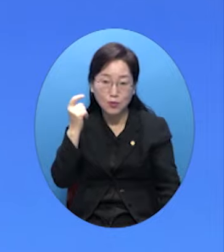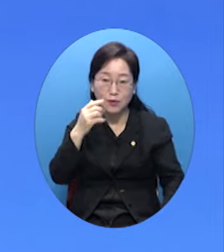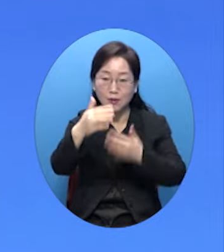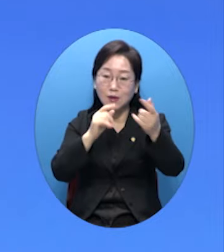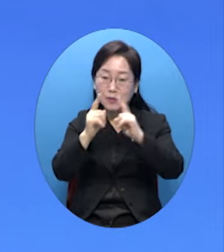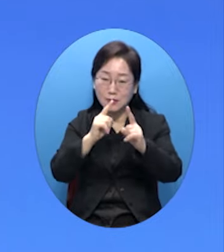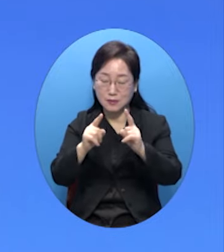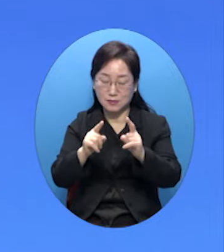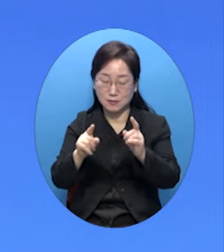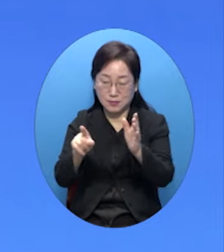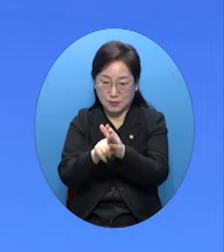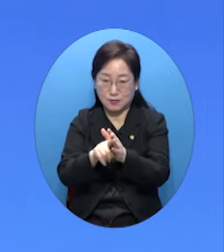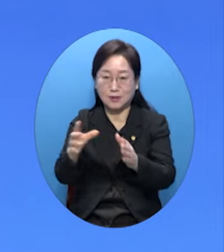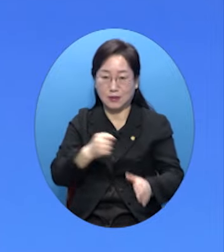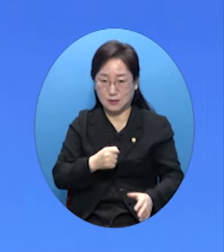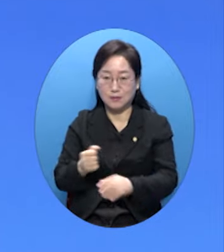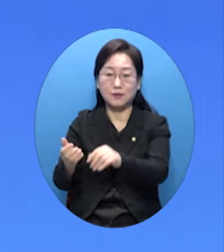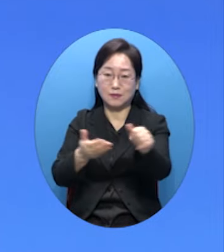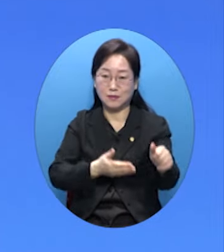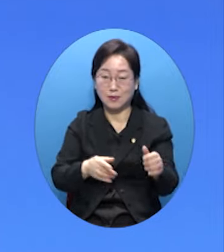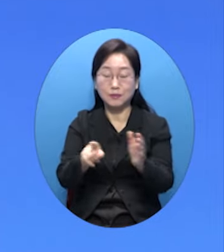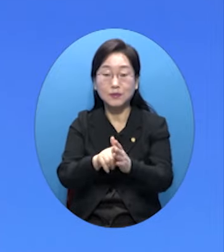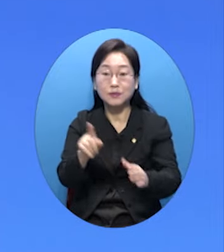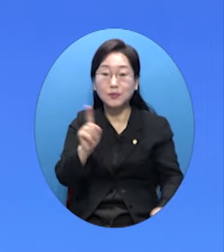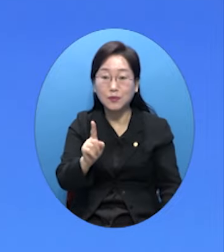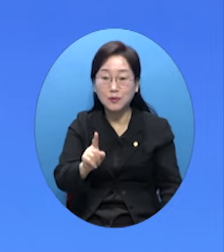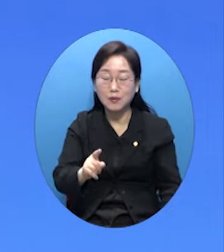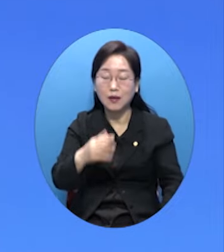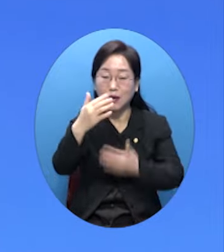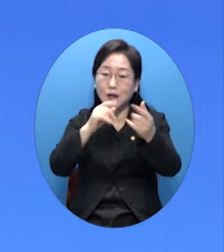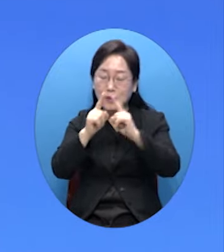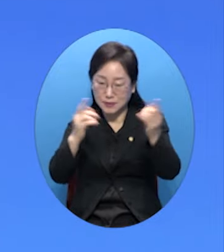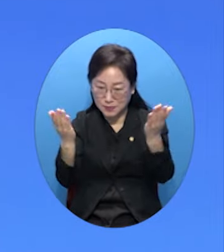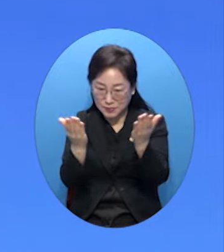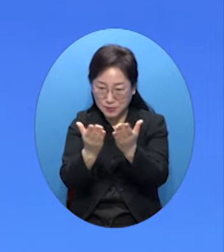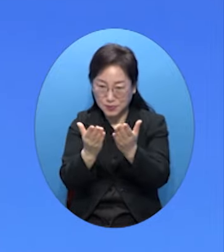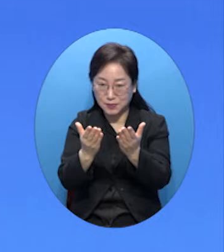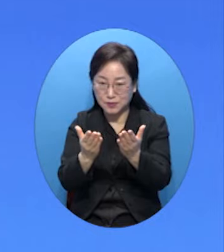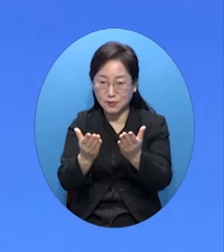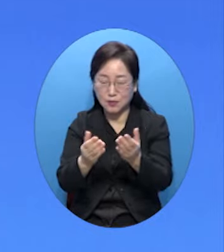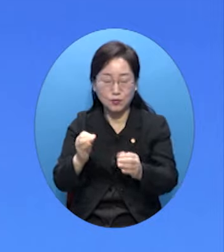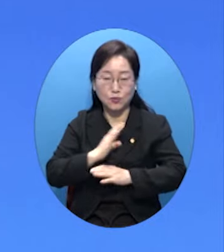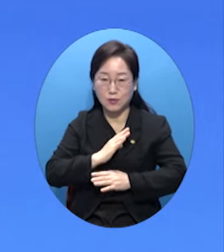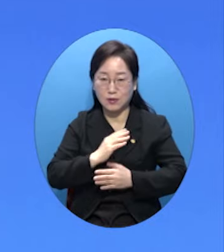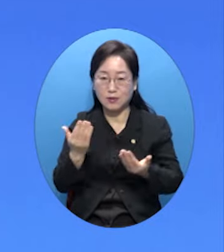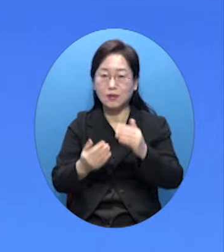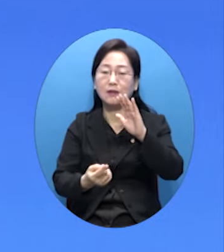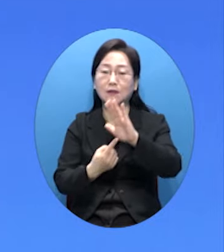안에서 믿음을 가져야 됩니다. 여러분 믿음이 말씀에 기초할 때 하나님의 놀라운 역사가 나타나게 되는 것입니다.